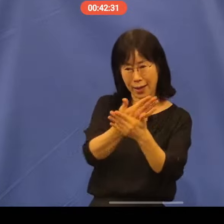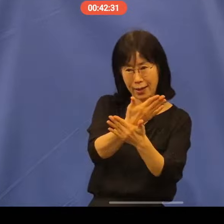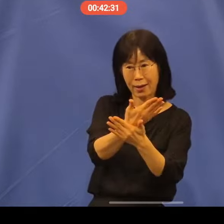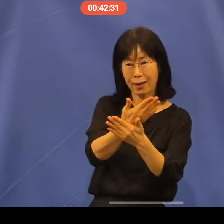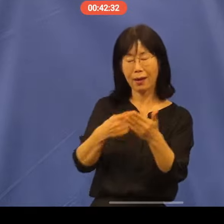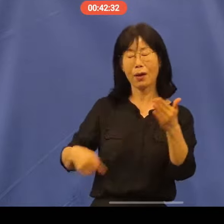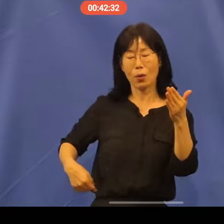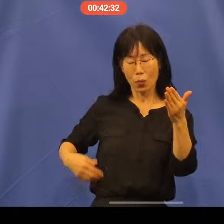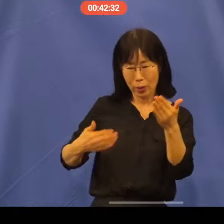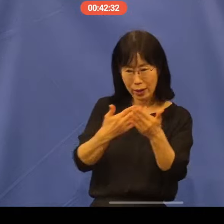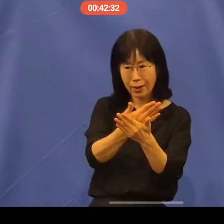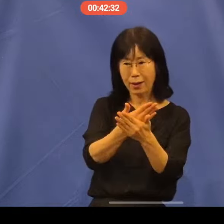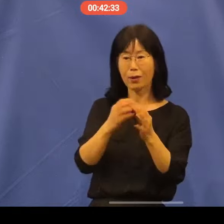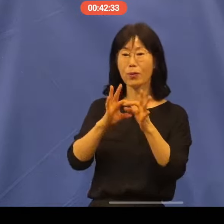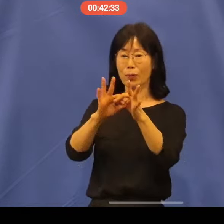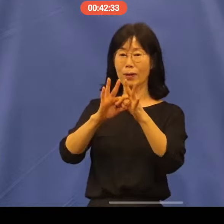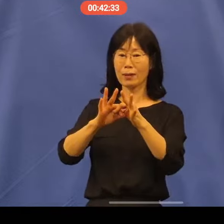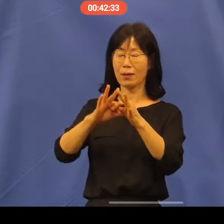예배의 회복이에요.